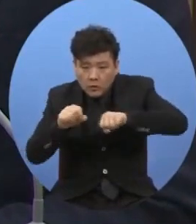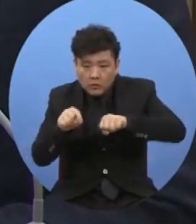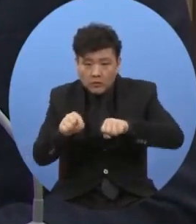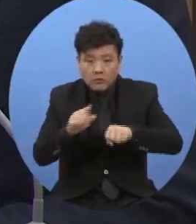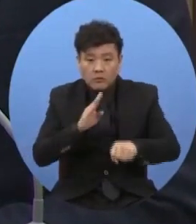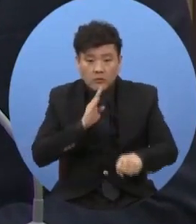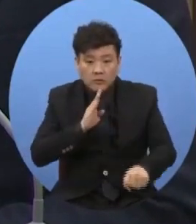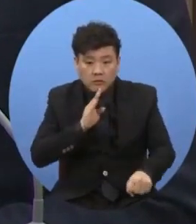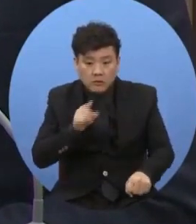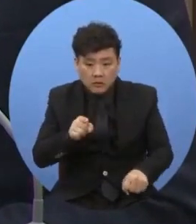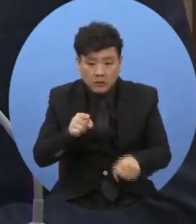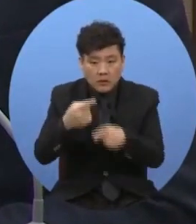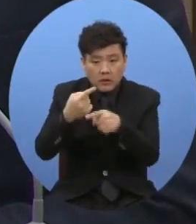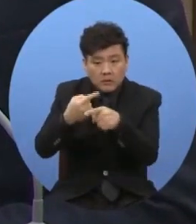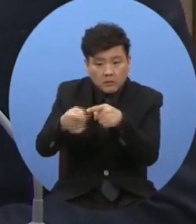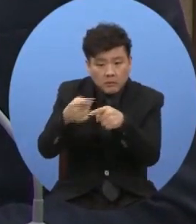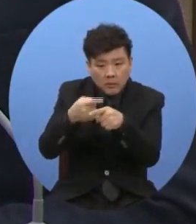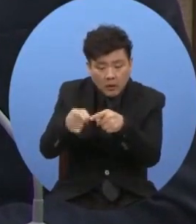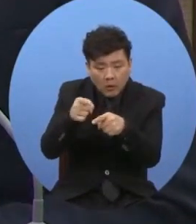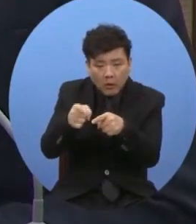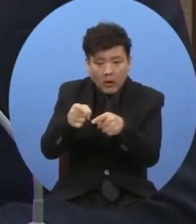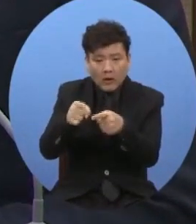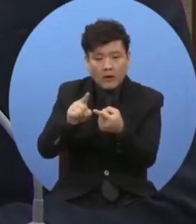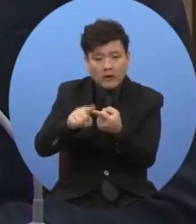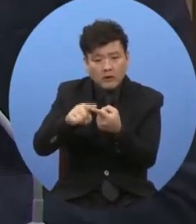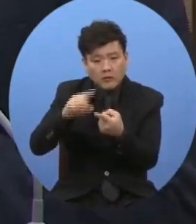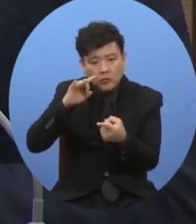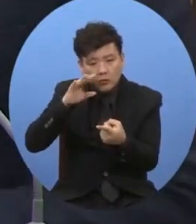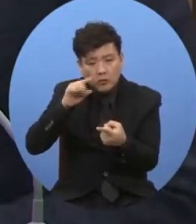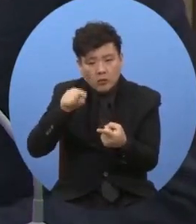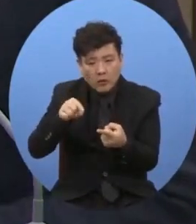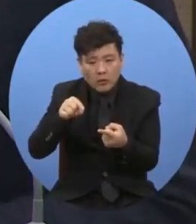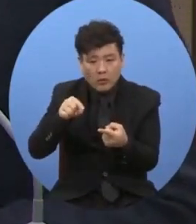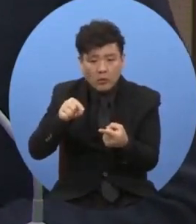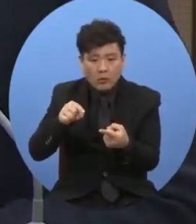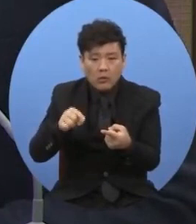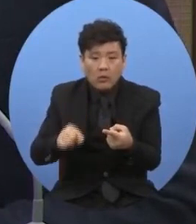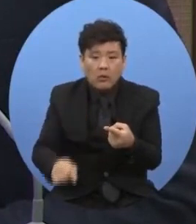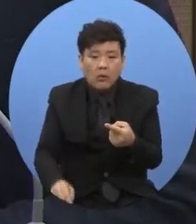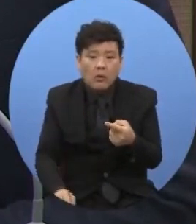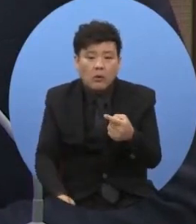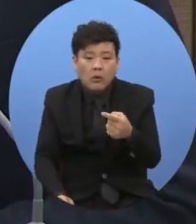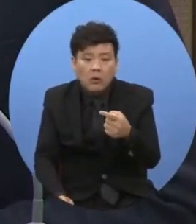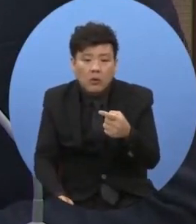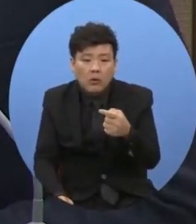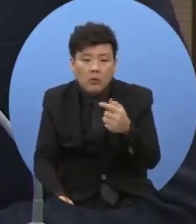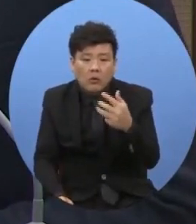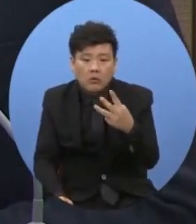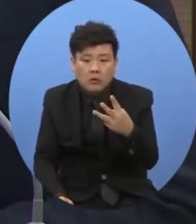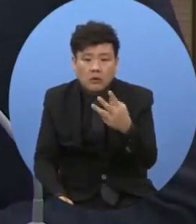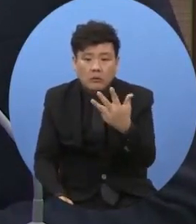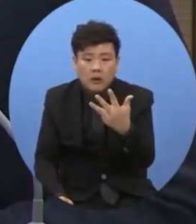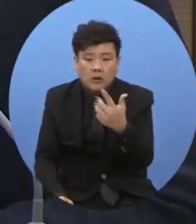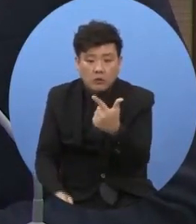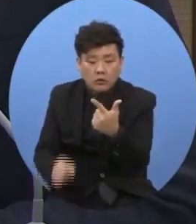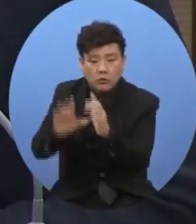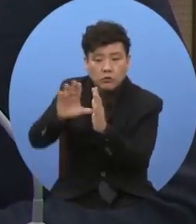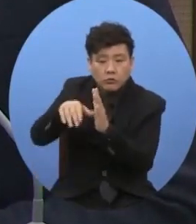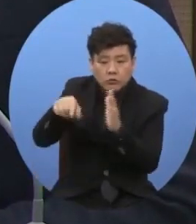세간의 평가와 뭐 어떻게 또 정의하시는지도 궁금하고 이제 86세대를 어떻게 정의하시는지 궁금합니다.